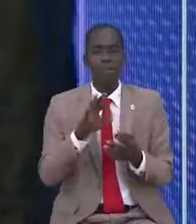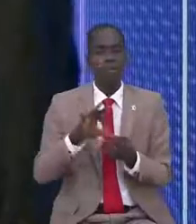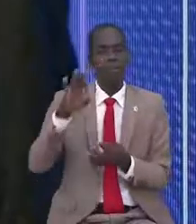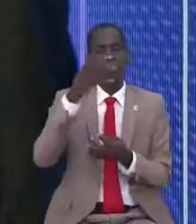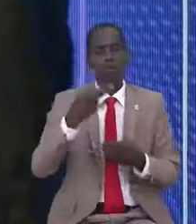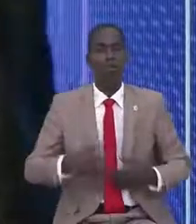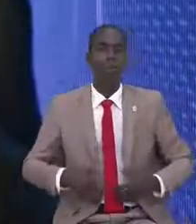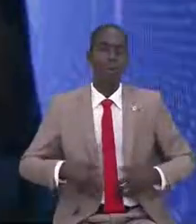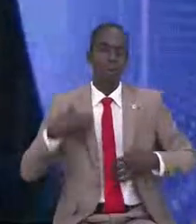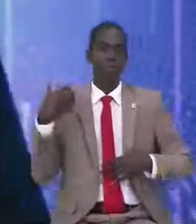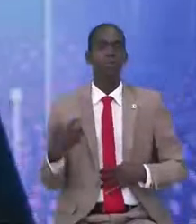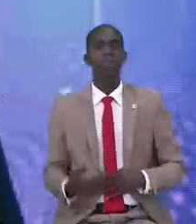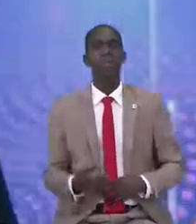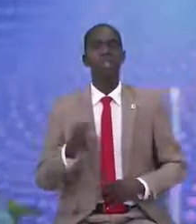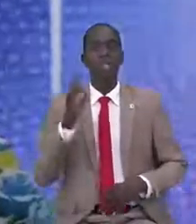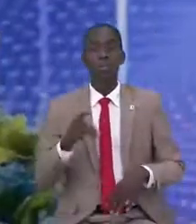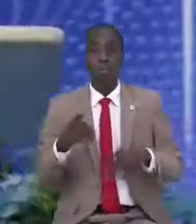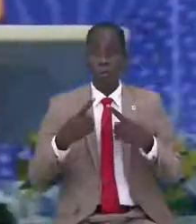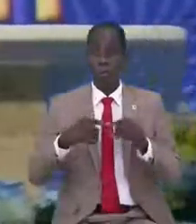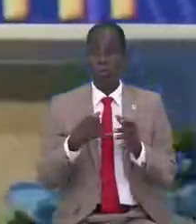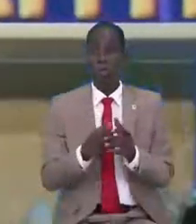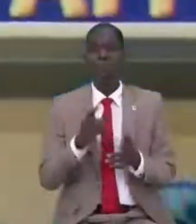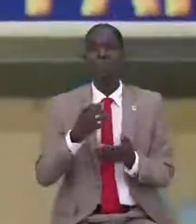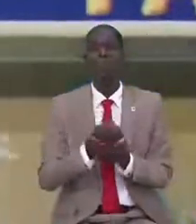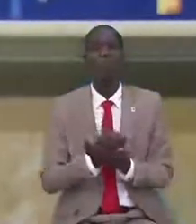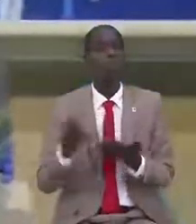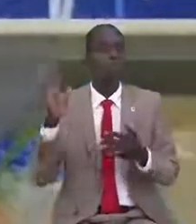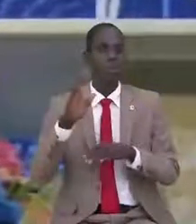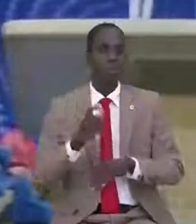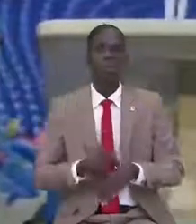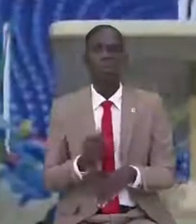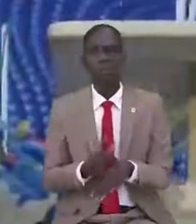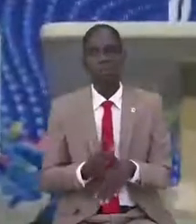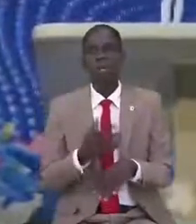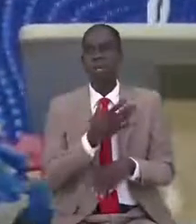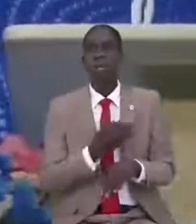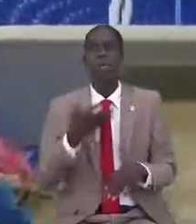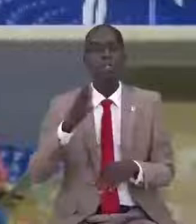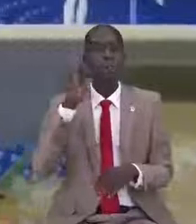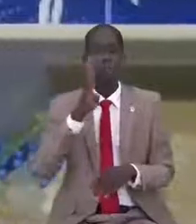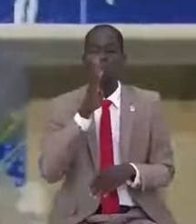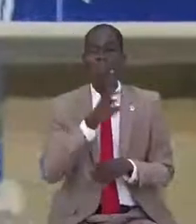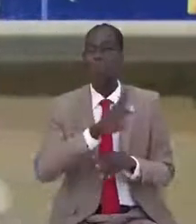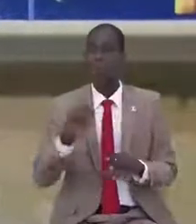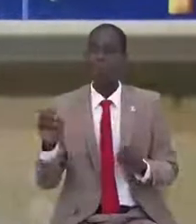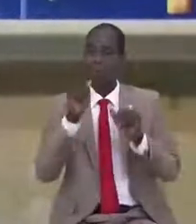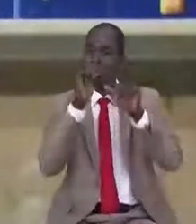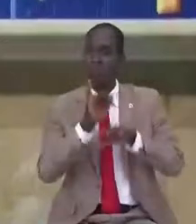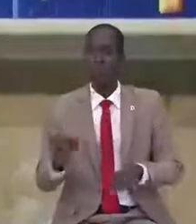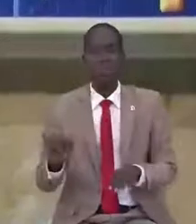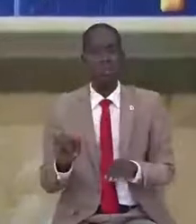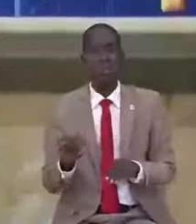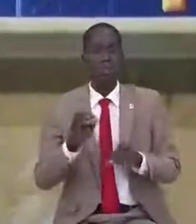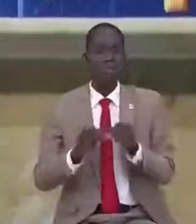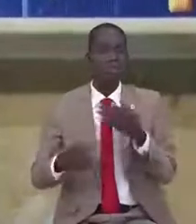avec l'esprit de colère. Si tu laissais, tu vas perdre ton temps, tu vas gaspiller ton temps, il n'y aura pas de